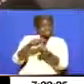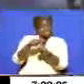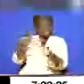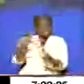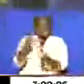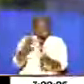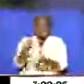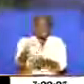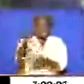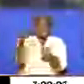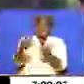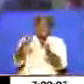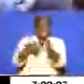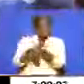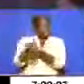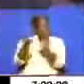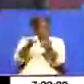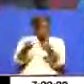ulitekelezwa.